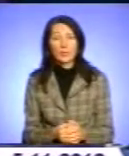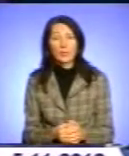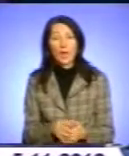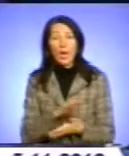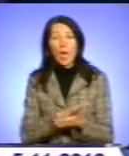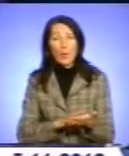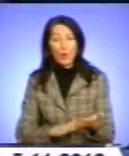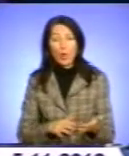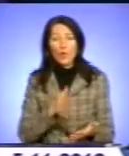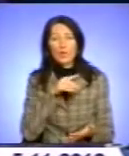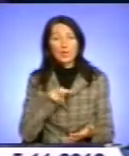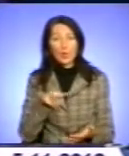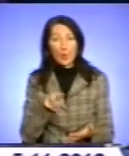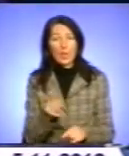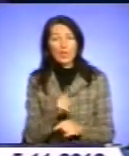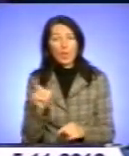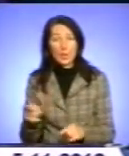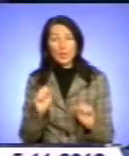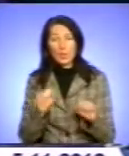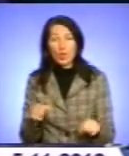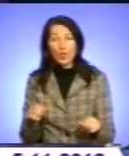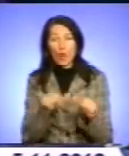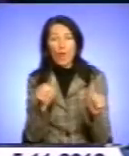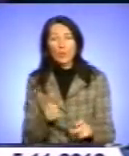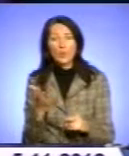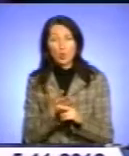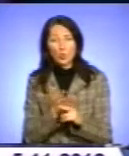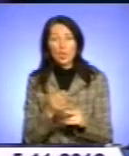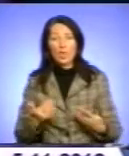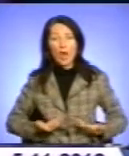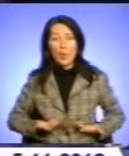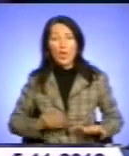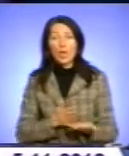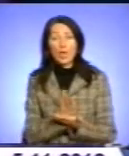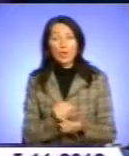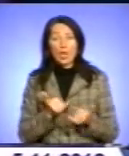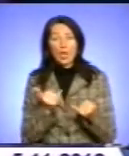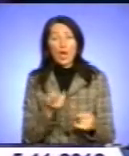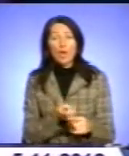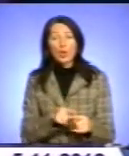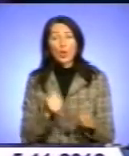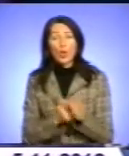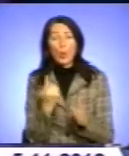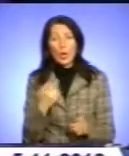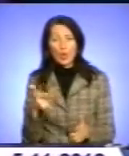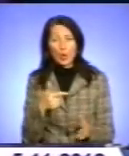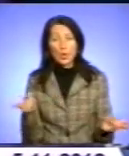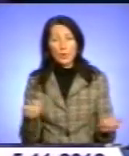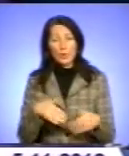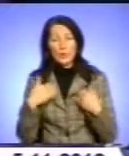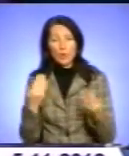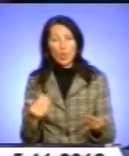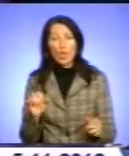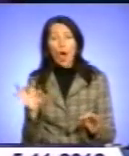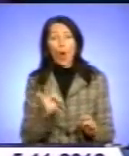Впродовж листопада тернополяни ще зможуть оформити субсидії на комунальні послуги. Для цього до 1 грудня потрібно звернутися у районні